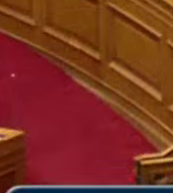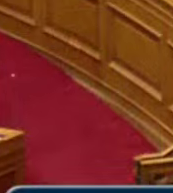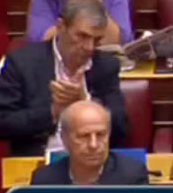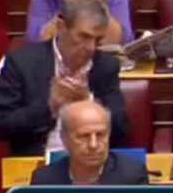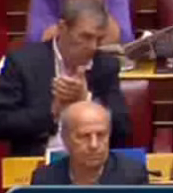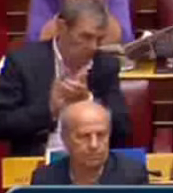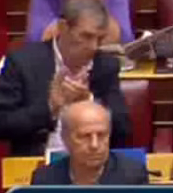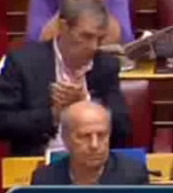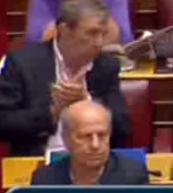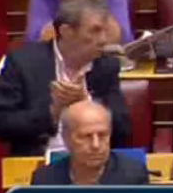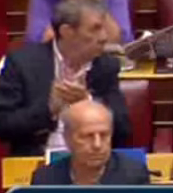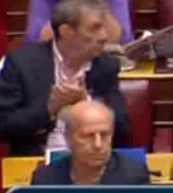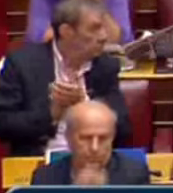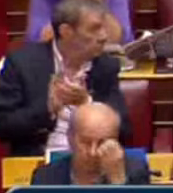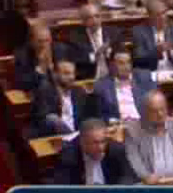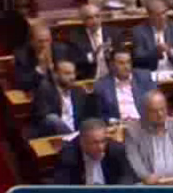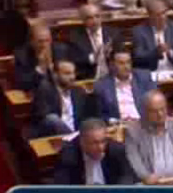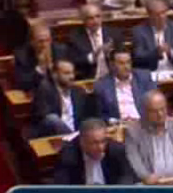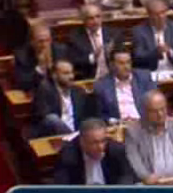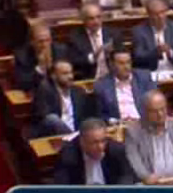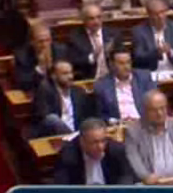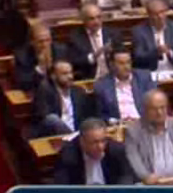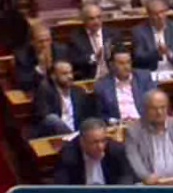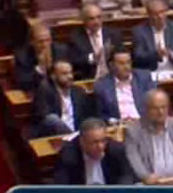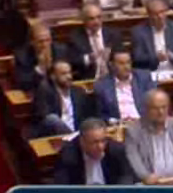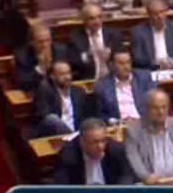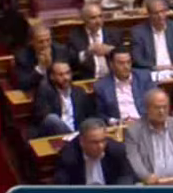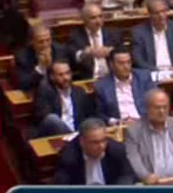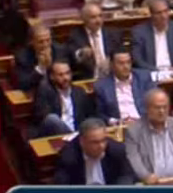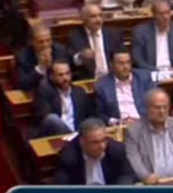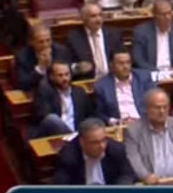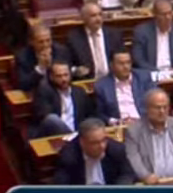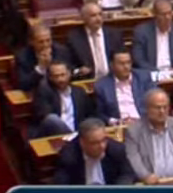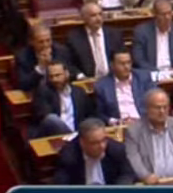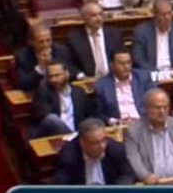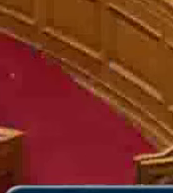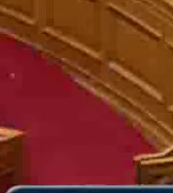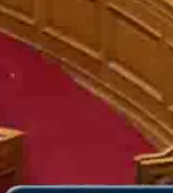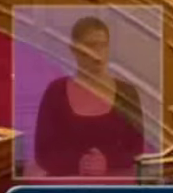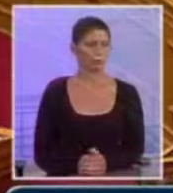Ο Υπουργός Επικρατείας, ο κύριος Παπάς.